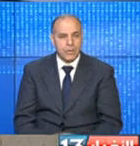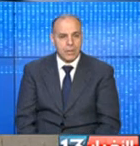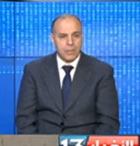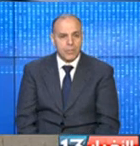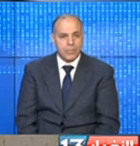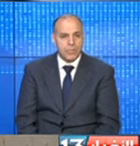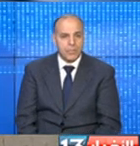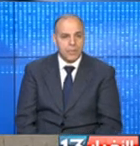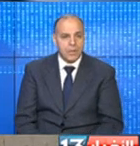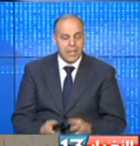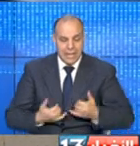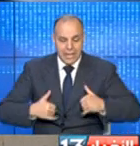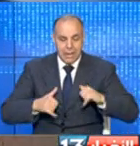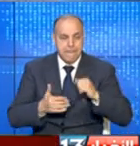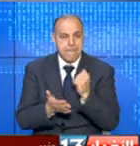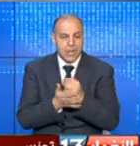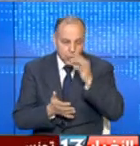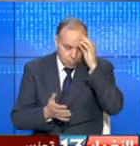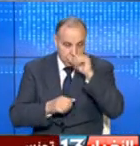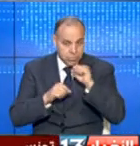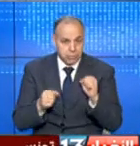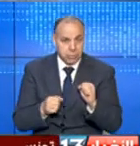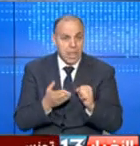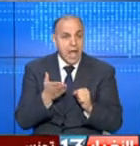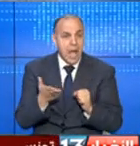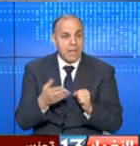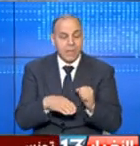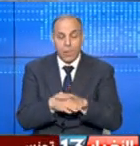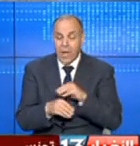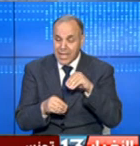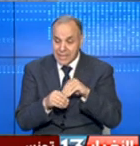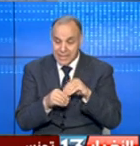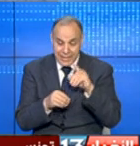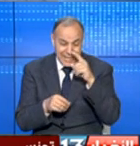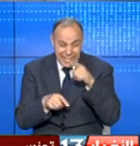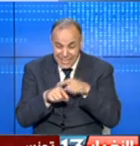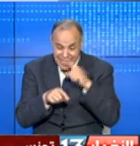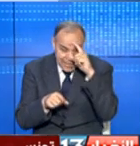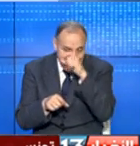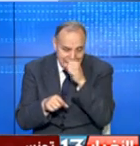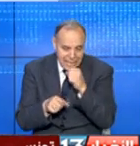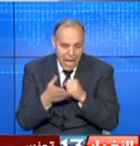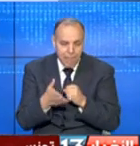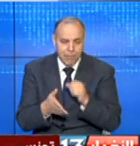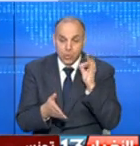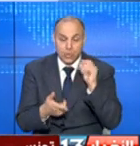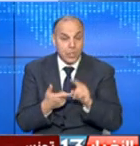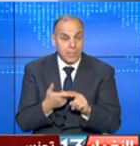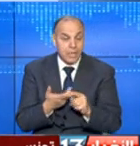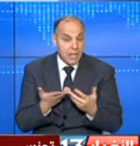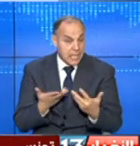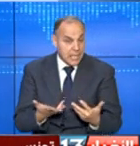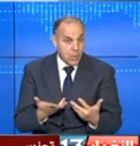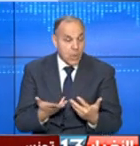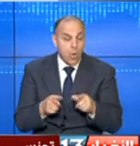اكد مجلس اداره البنك المركزي التونسي على ان الوضعيه الاقتصاديه الصعبه التي تمر بها تونس اصبحت